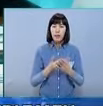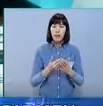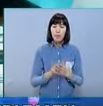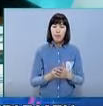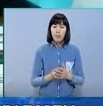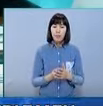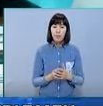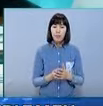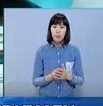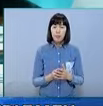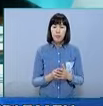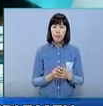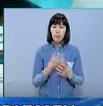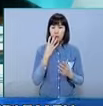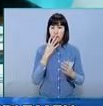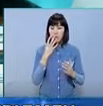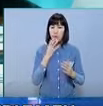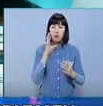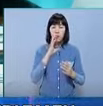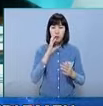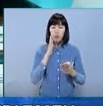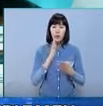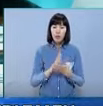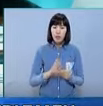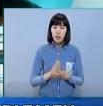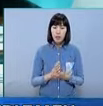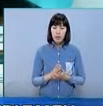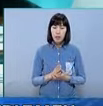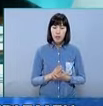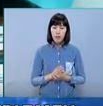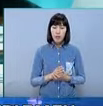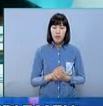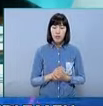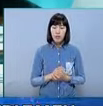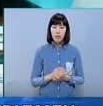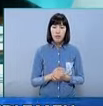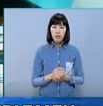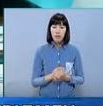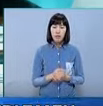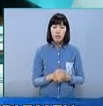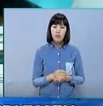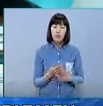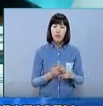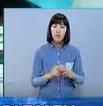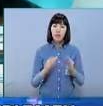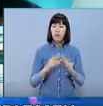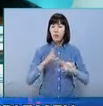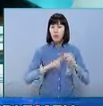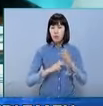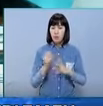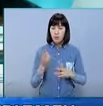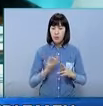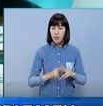ішінде жаңағы жылуы бар, ыстық суы бар, тағы газы бар деген сияқты сондай үйлерді салуымыз керек. Соған байланысты